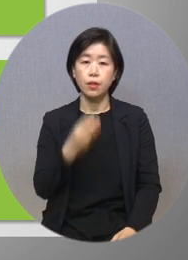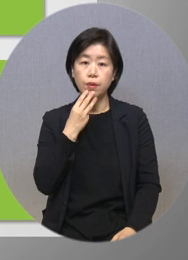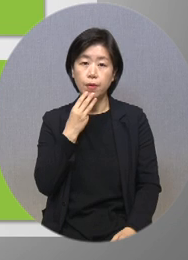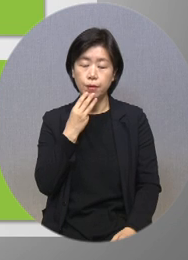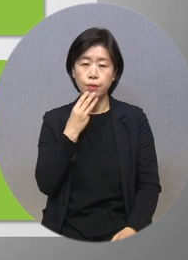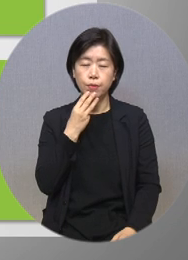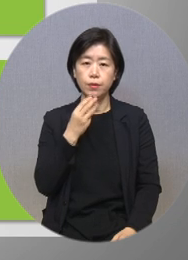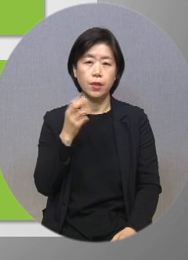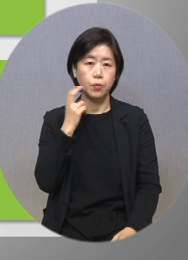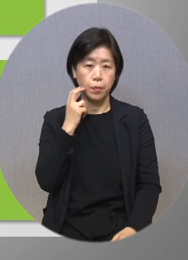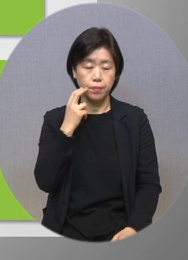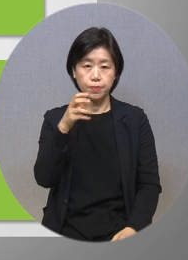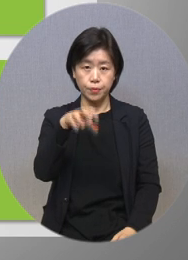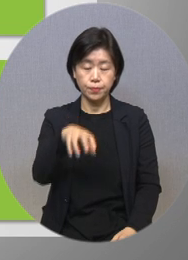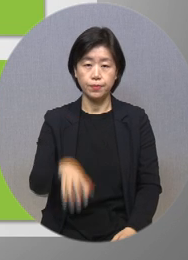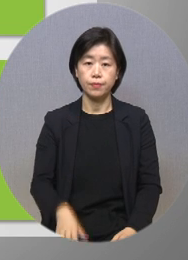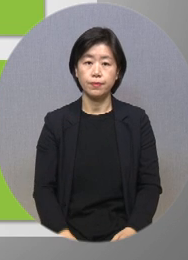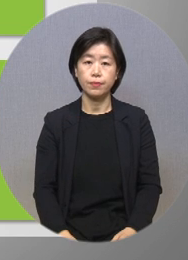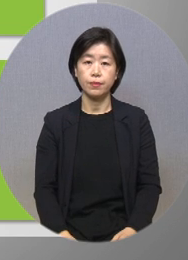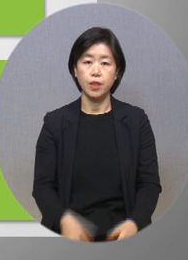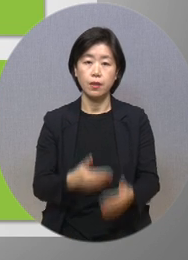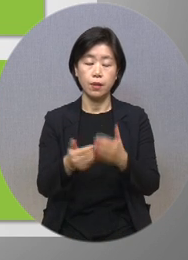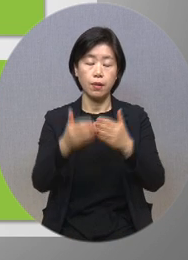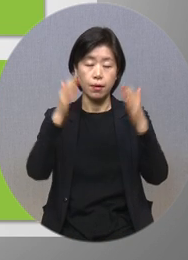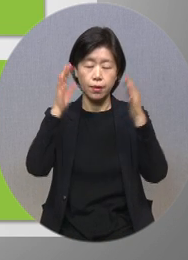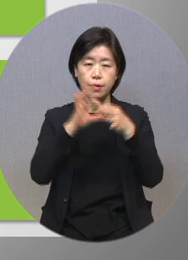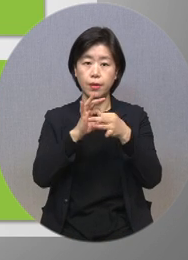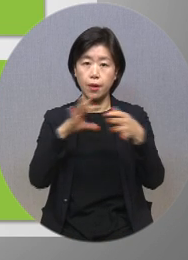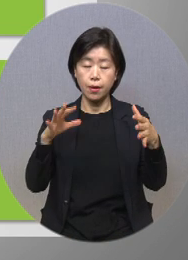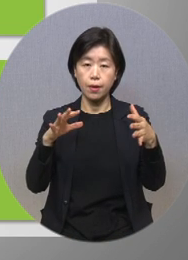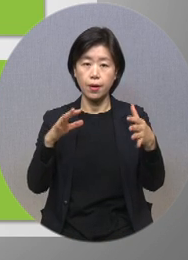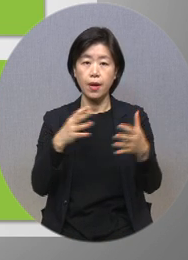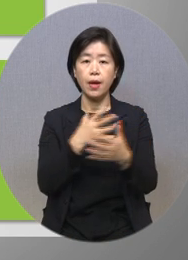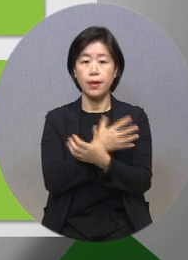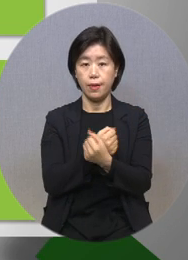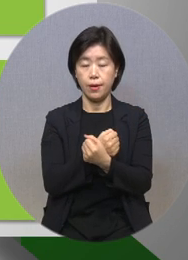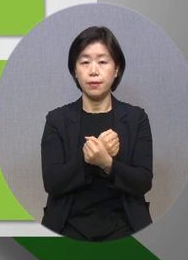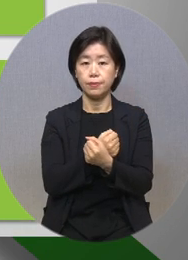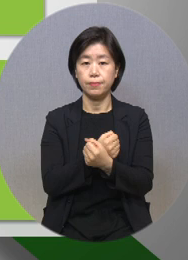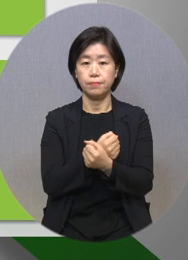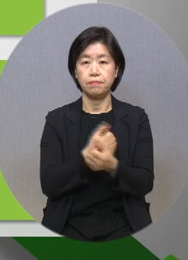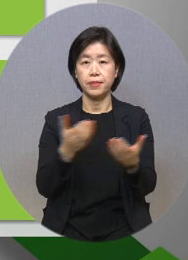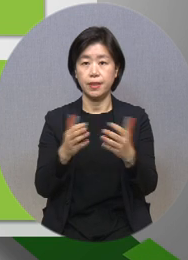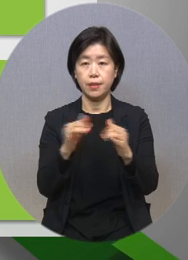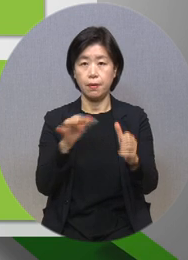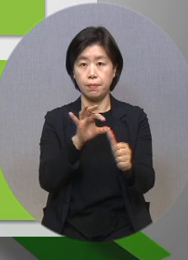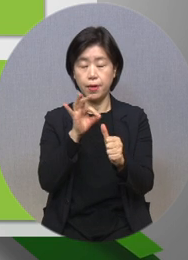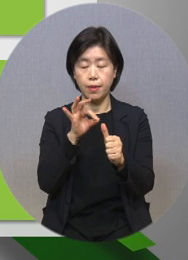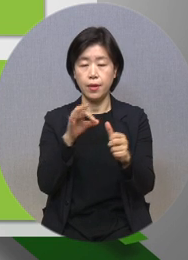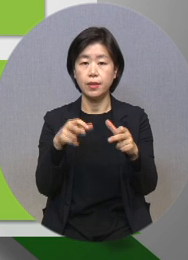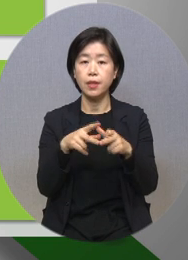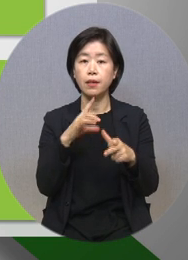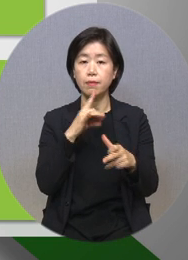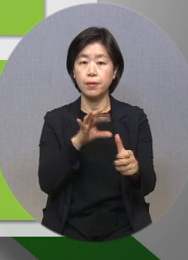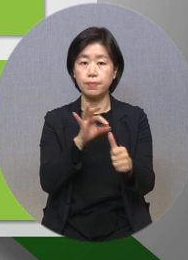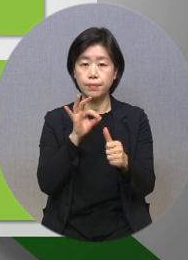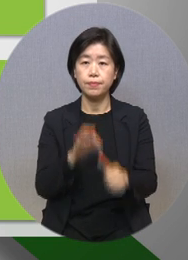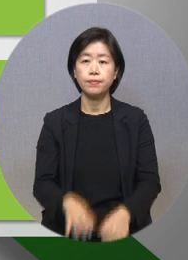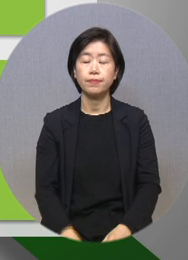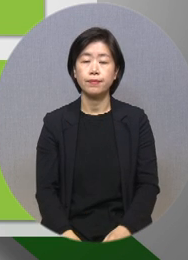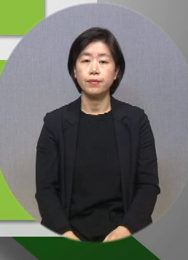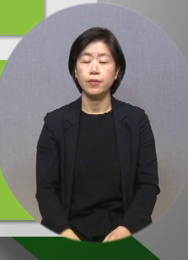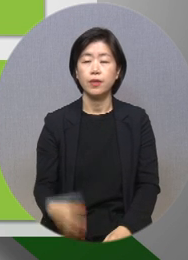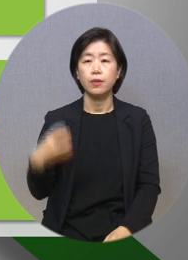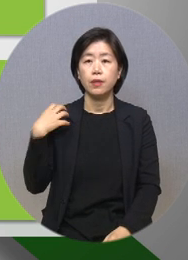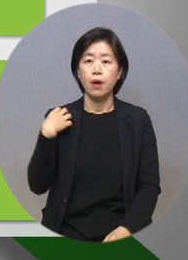서울특별시 송파구입니다. 경력과 학력은 무관하며 계약직을 채용합니다. 장애인만 채용하며 담당지사는